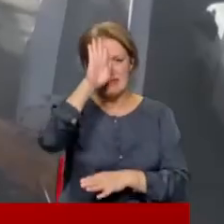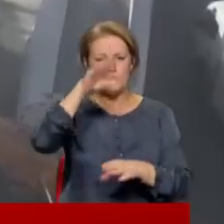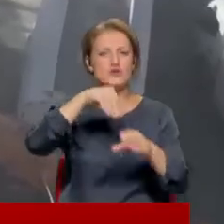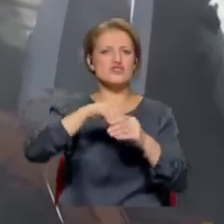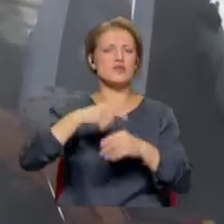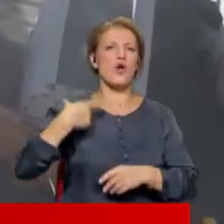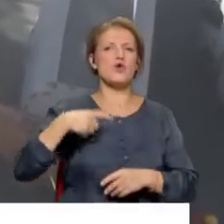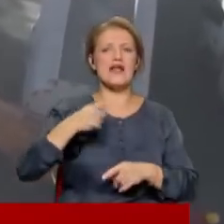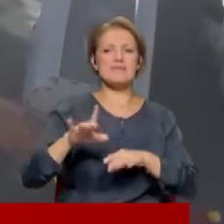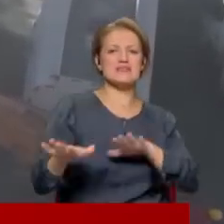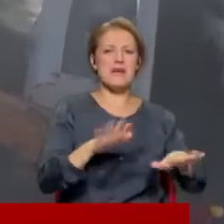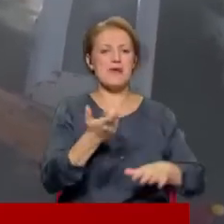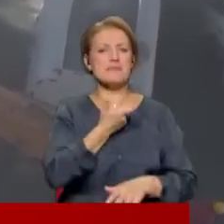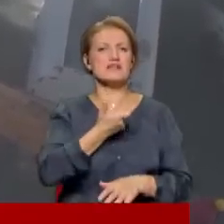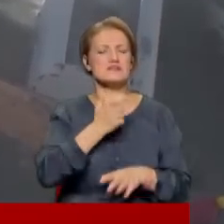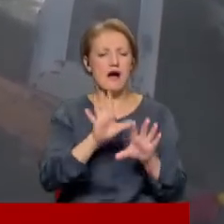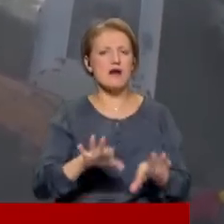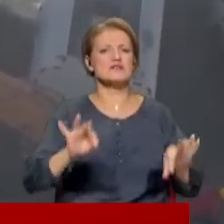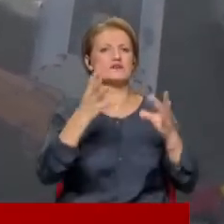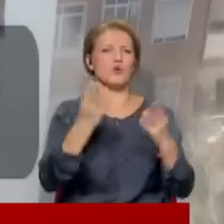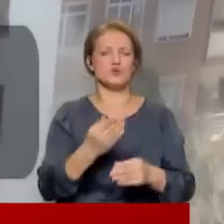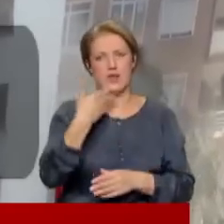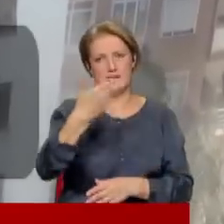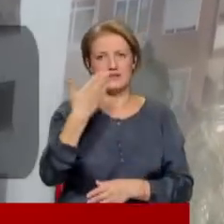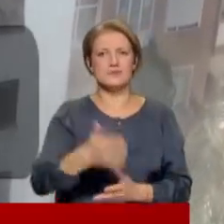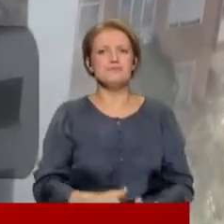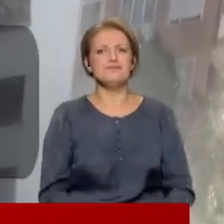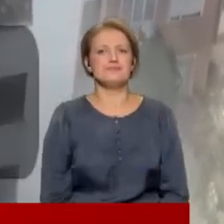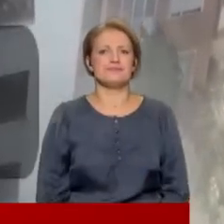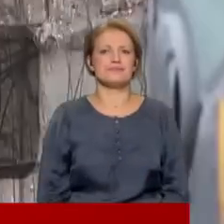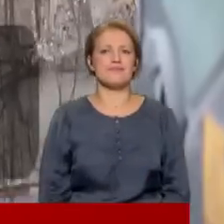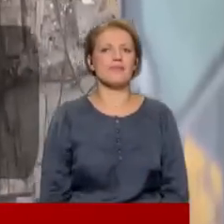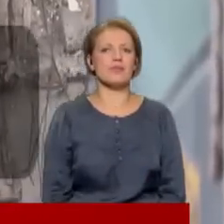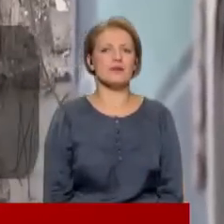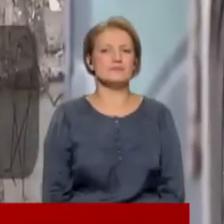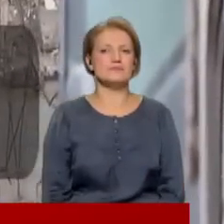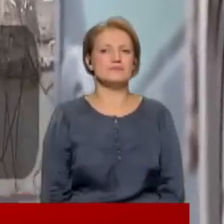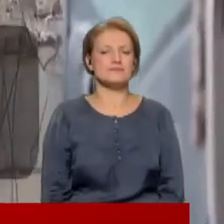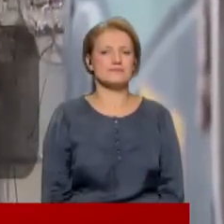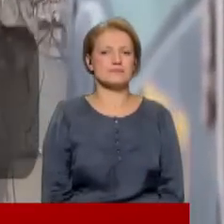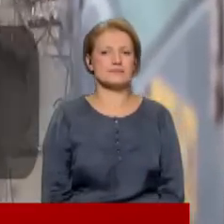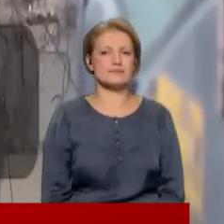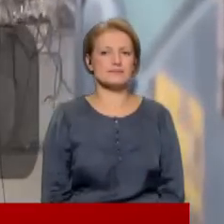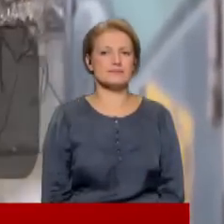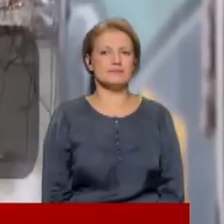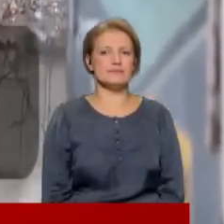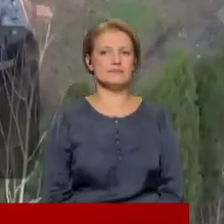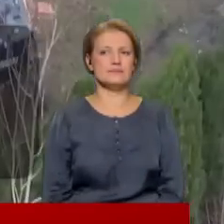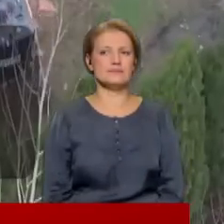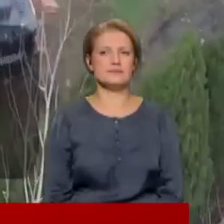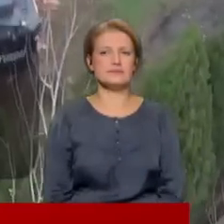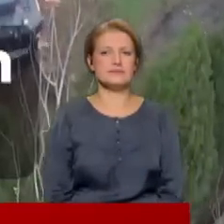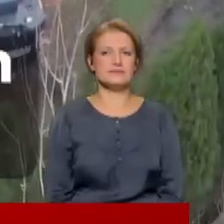için özel bir deprem yasası hazırlığı olduğunu belirtti. 11 yıldır devam eden İstanbul'daki kentsel dönüşüm işinde ne